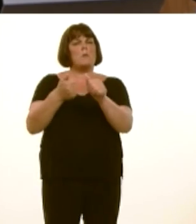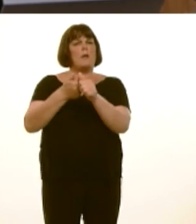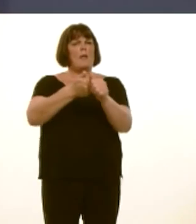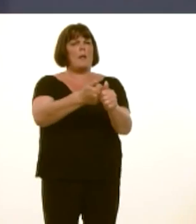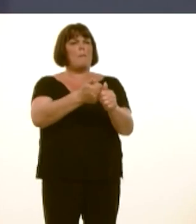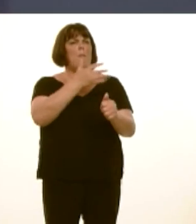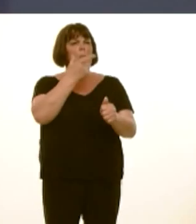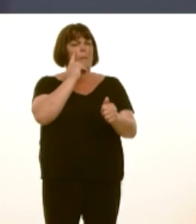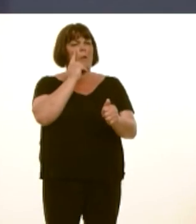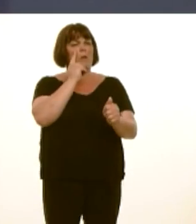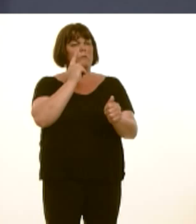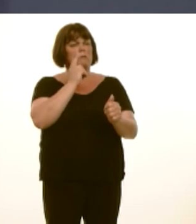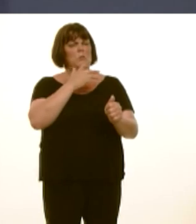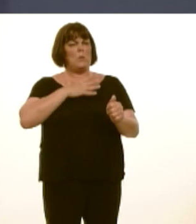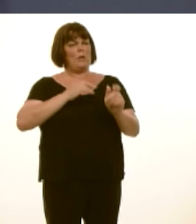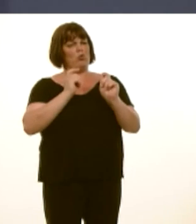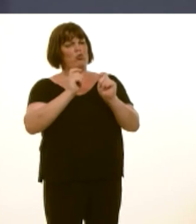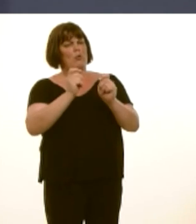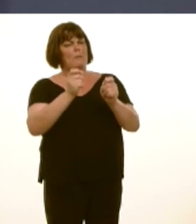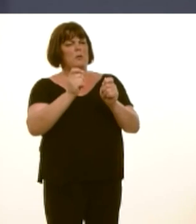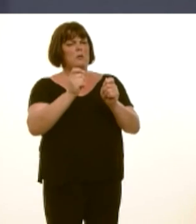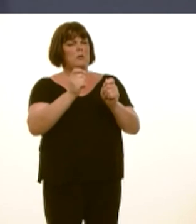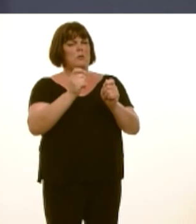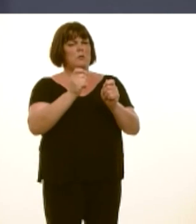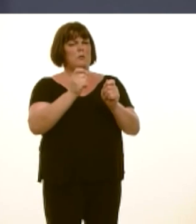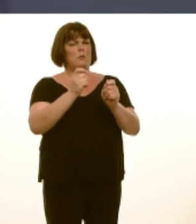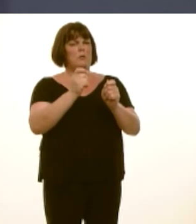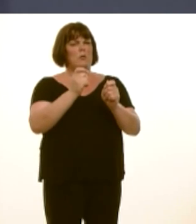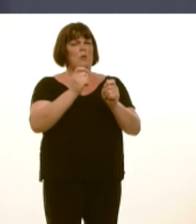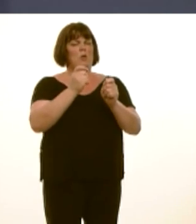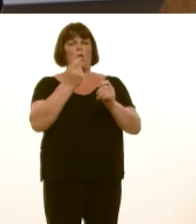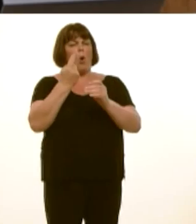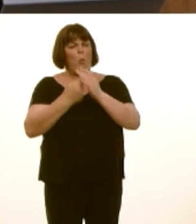i sefydliad yr ysbyty a cael triniaeth yn y gymuned.